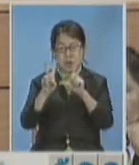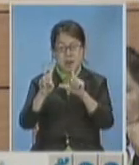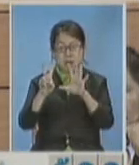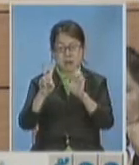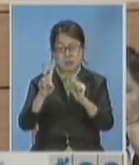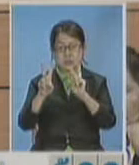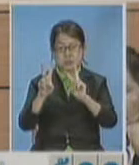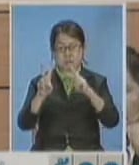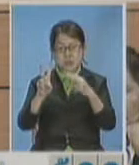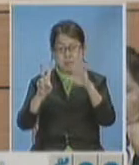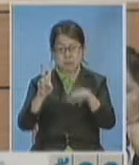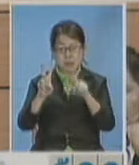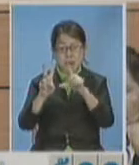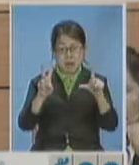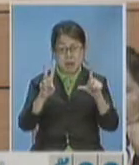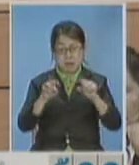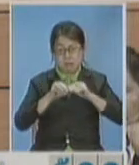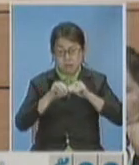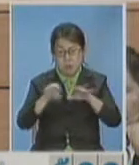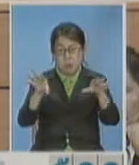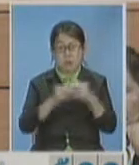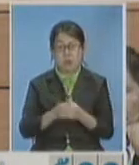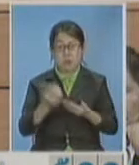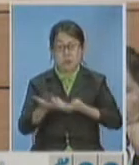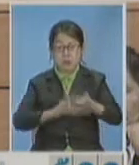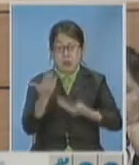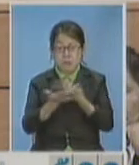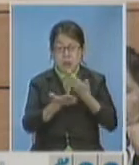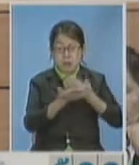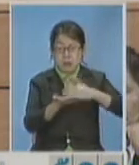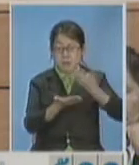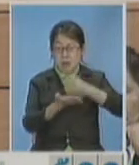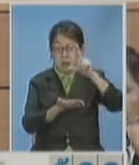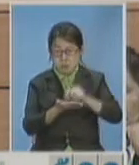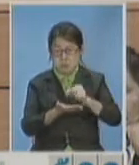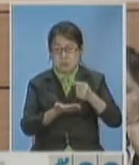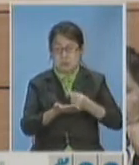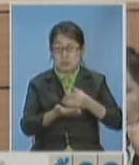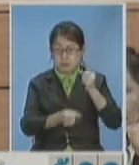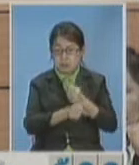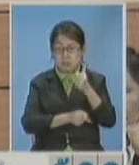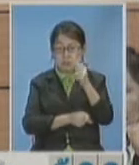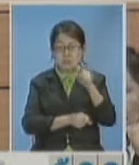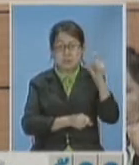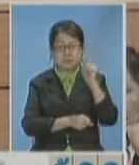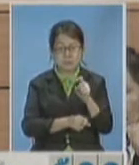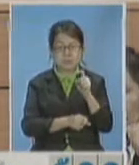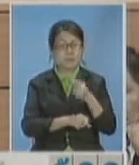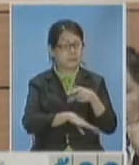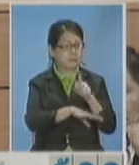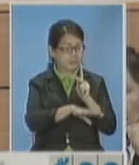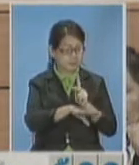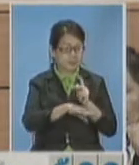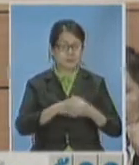2,525,000 ล้านบาทจะทำให้ของแพงที่มีอยู่ทั่วประเทศในขณะนี้ถูกลงหรือไม่ท่านประธานครับ